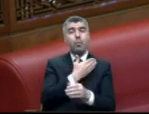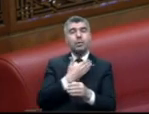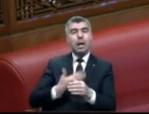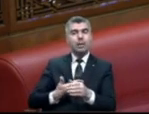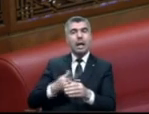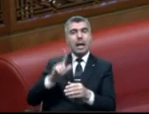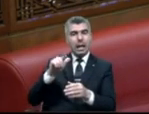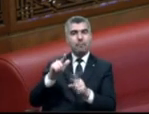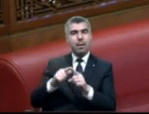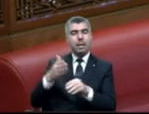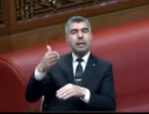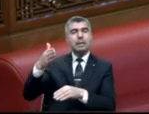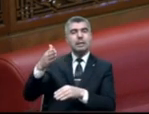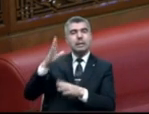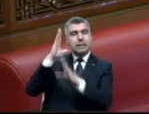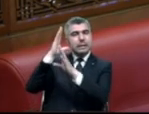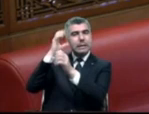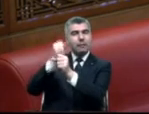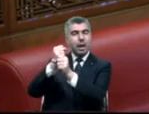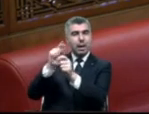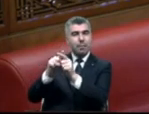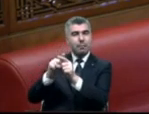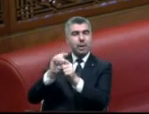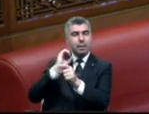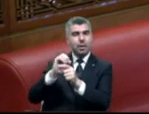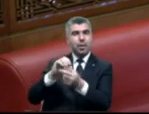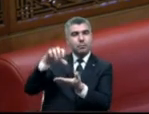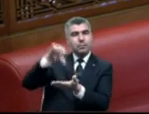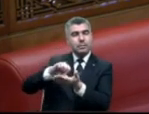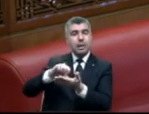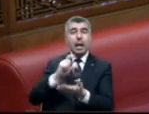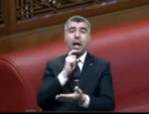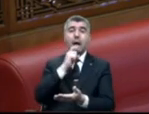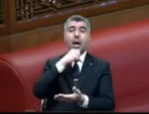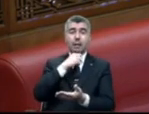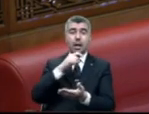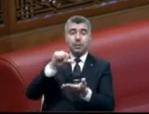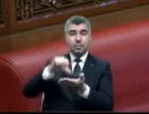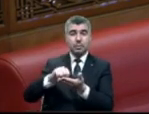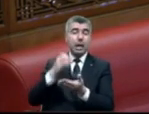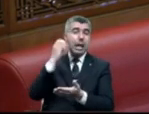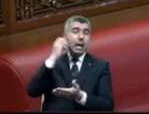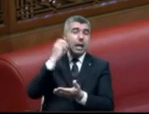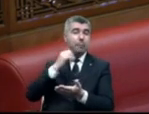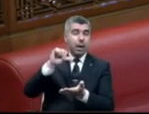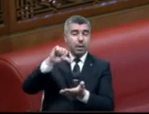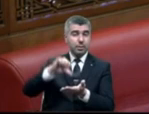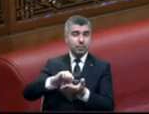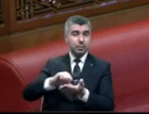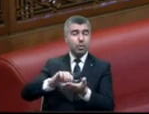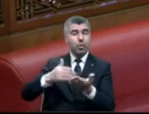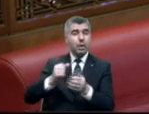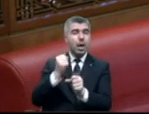مستشارين ملحقين بسفارتي المملكة المغربية بكل دولة قطر ودولة الإمارات العربية المتحدة،